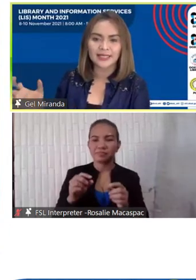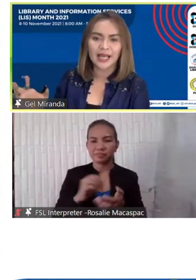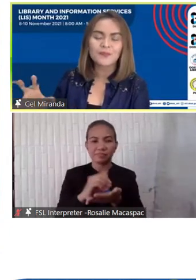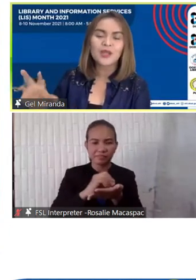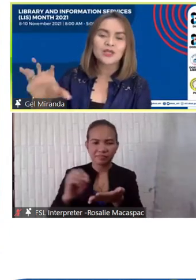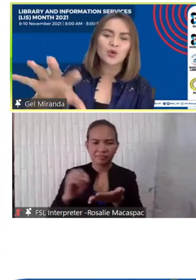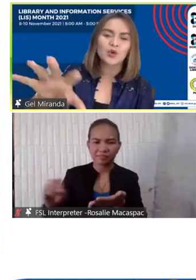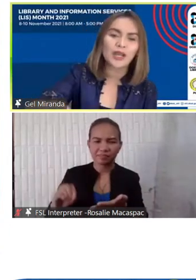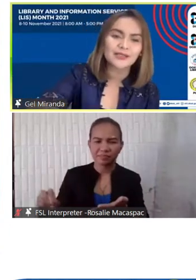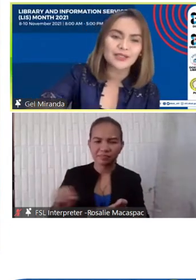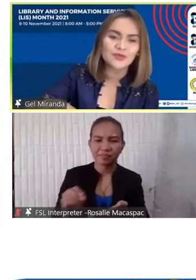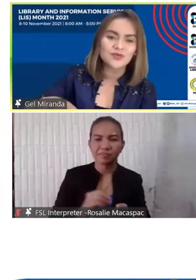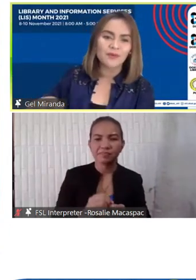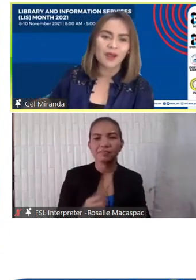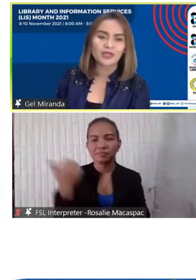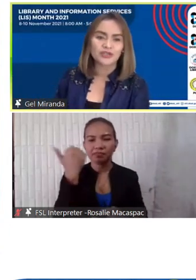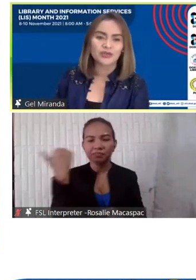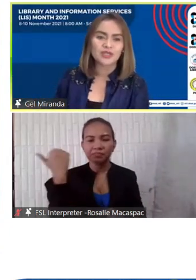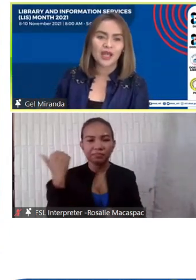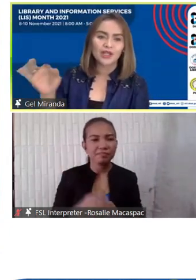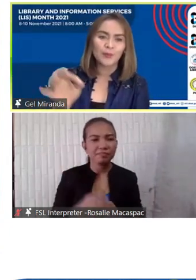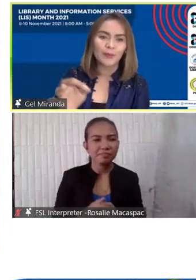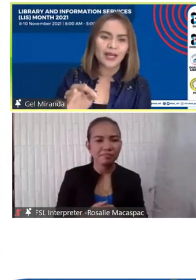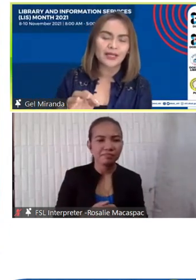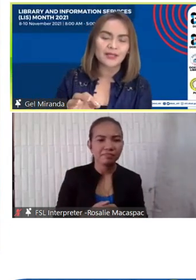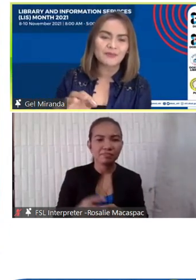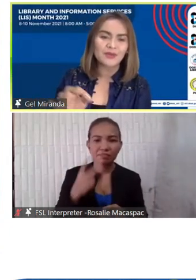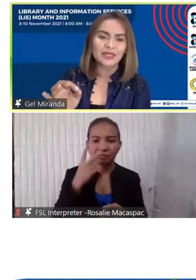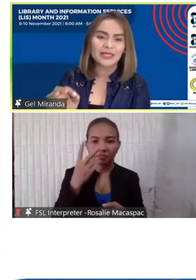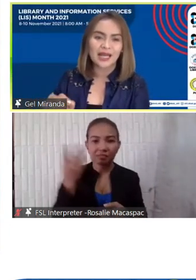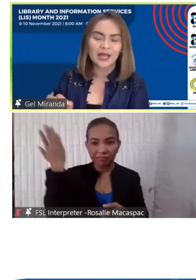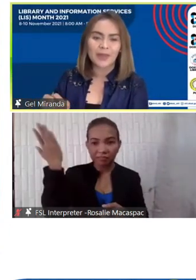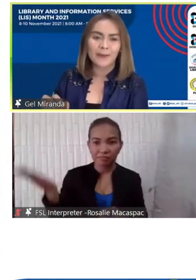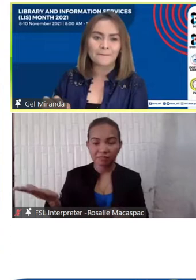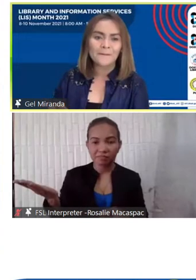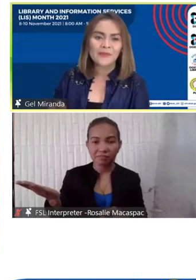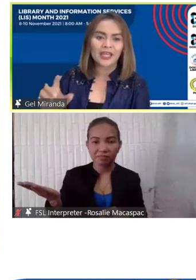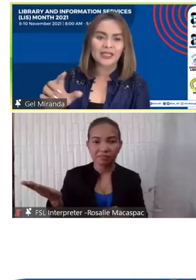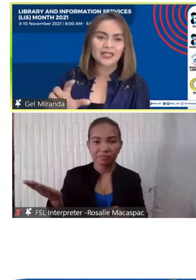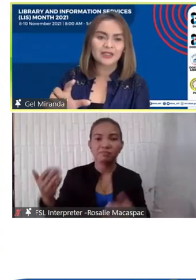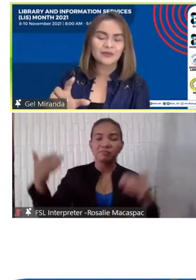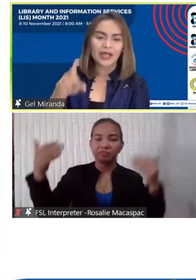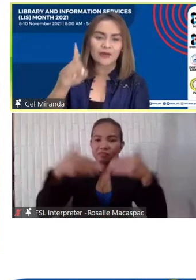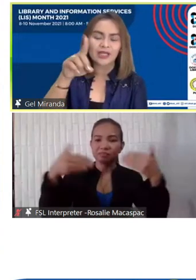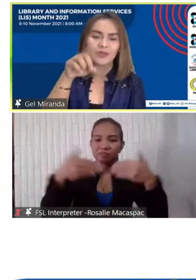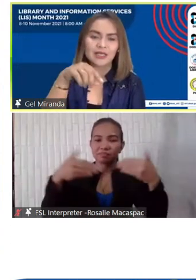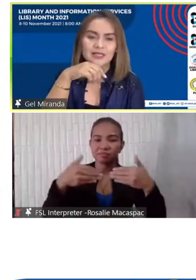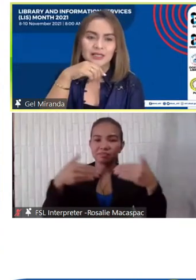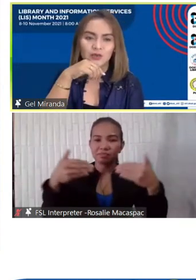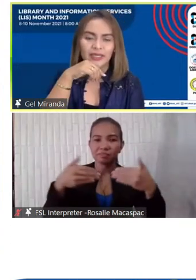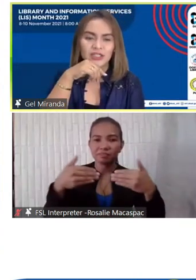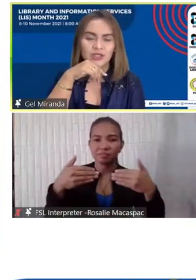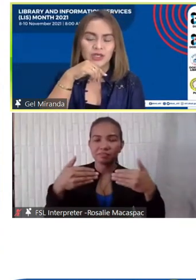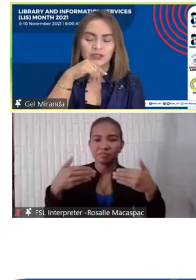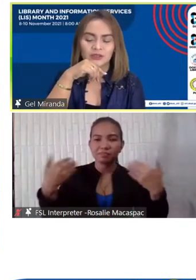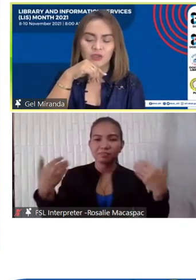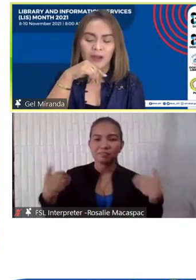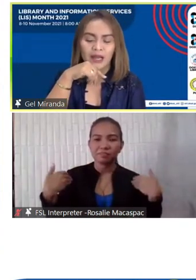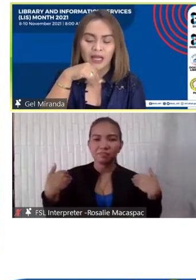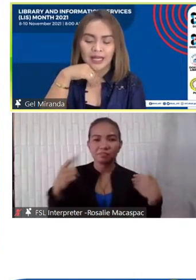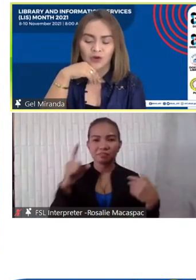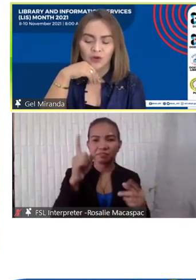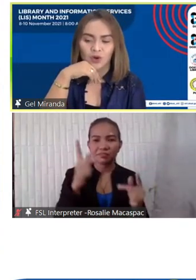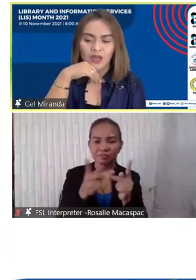etc. So kung makikita nyo doon sa mga pictures, doon pa lang nag-meeting na kami, and meron kaming isang location,